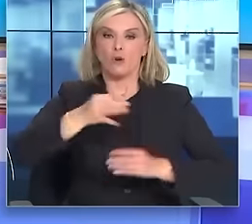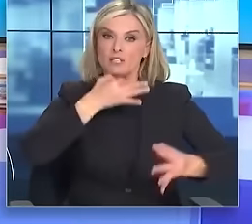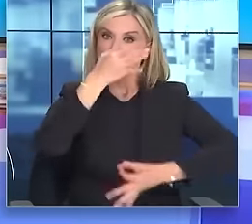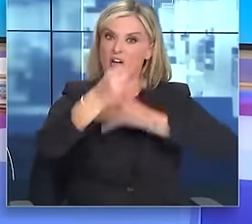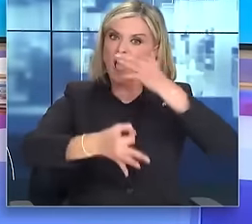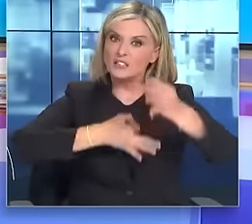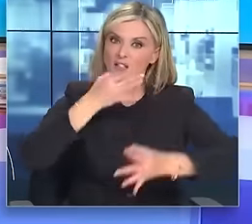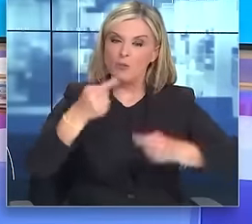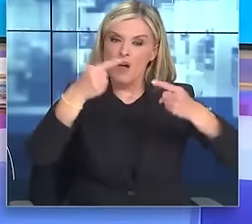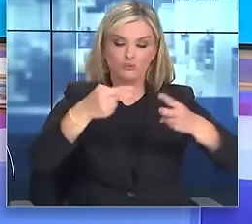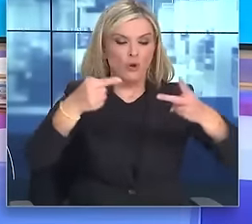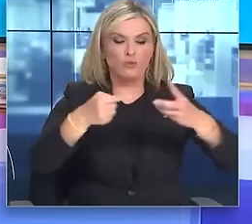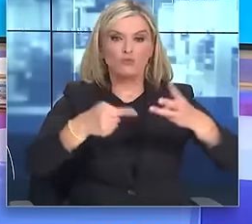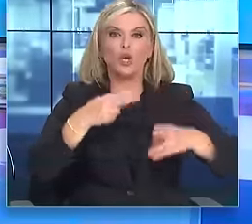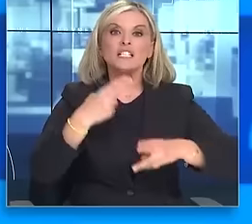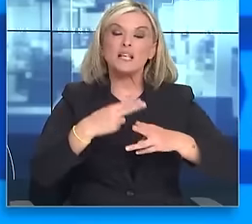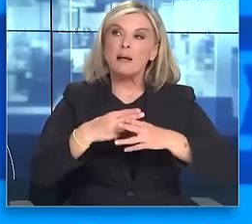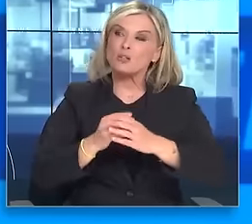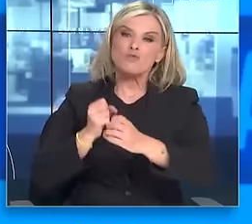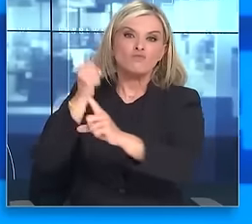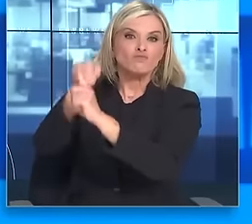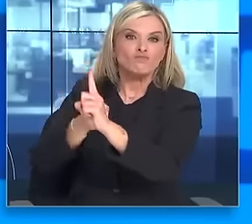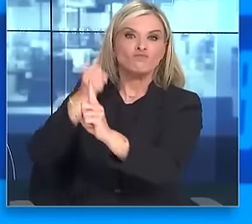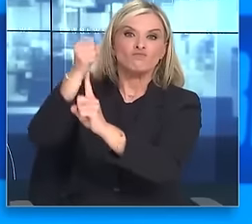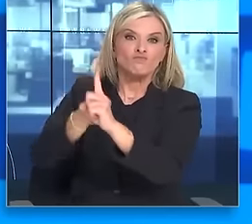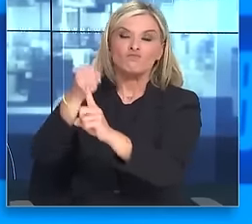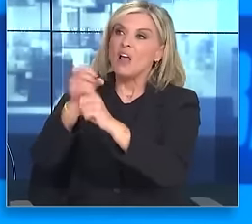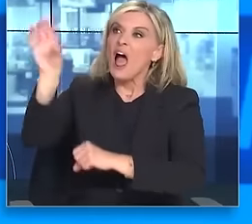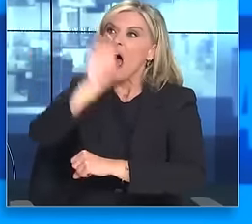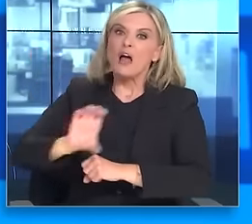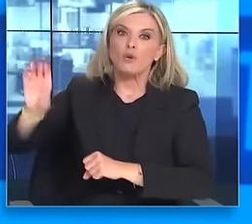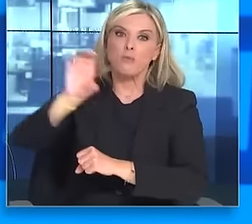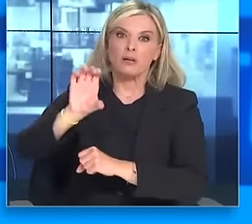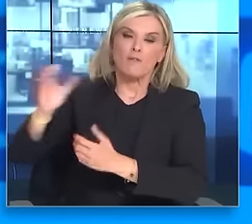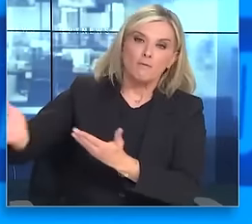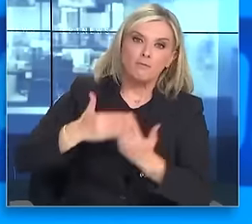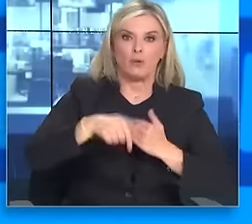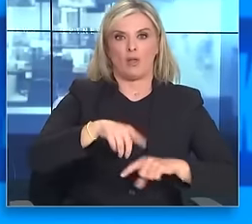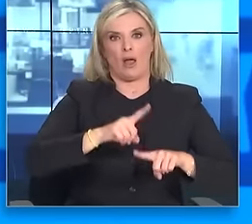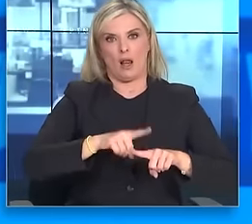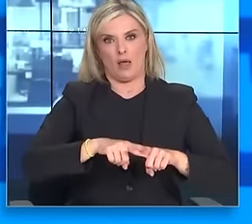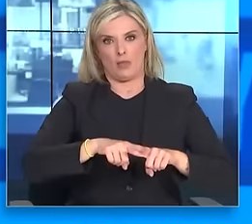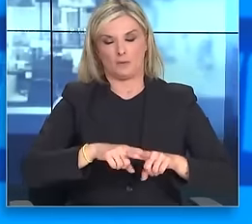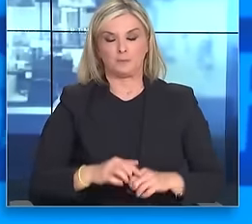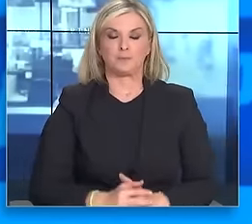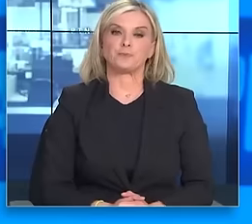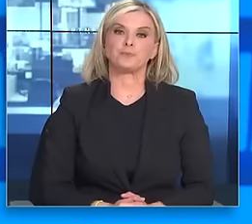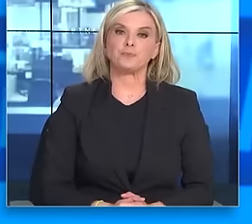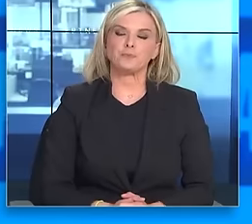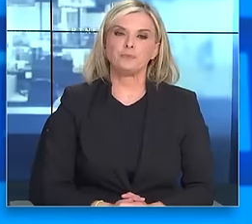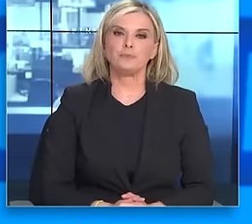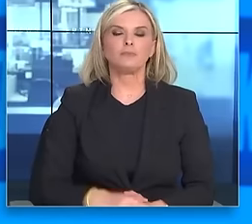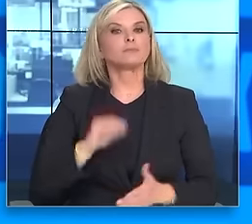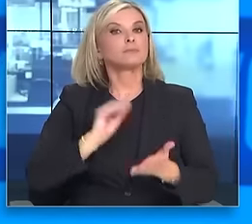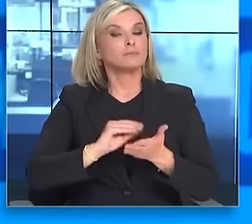τους λόγους που προανέφερα, γιατί είναι σημαντικό να πάνε να ψηφίσουν. Και βέβαια να σταθώ και στην επιστολική ψήφο, η οποία, καθώς φαίνεται, είχε